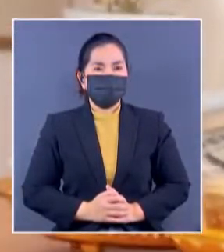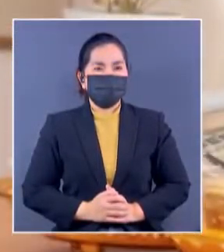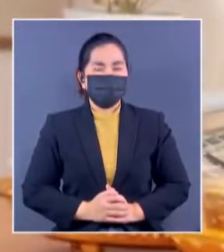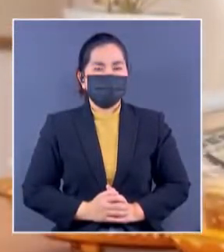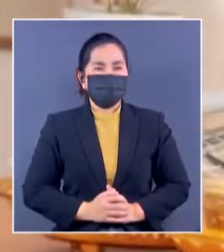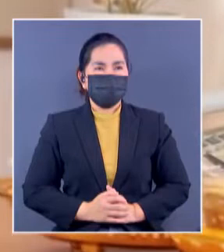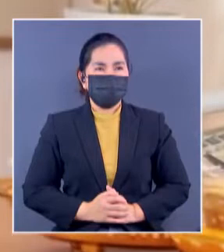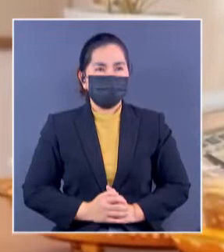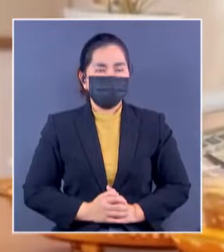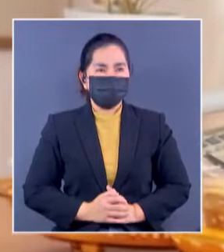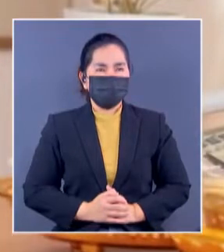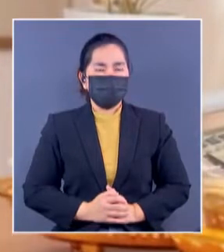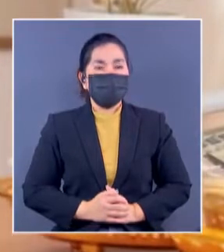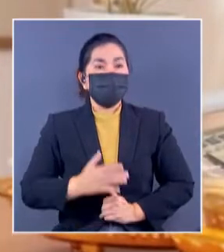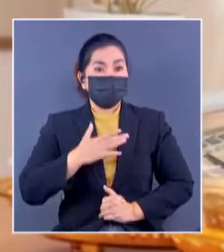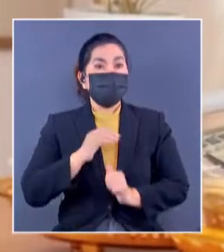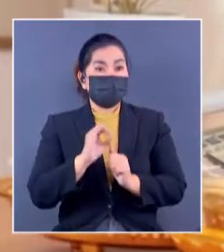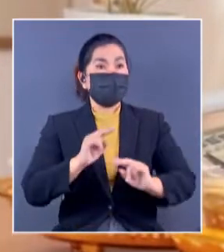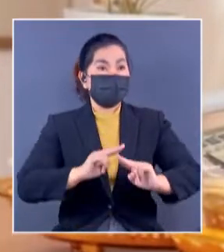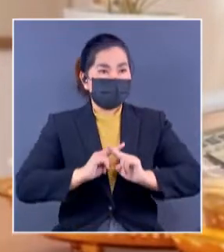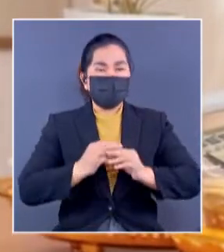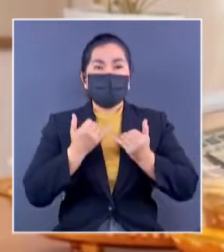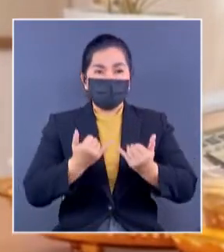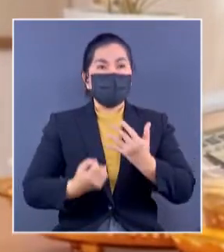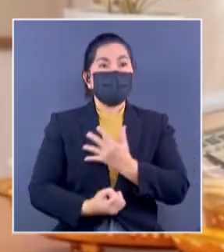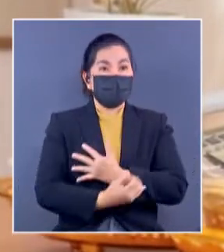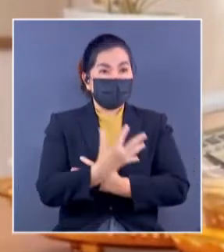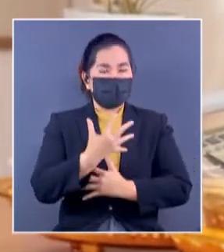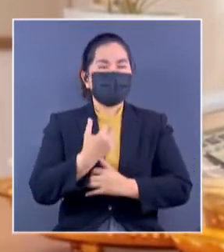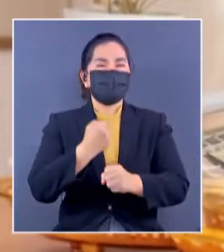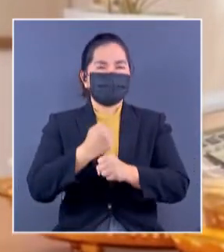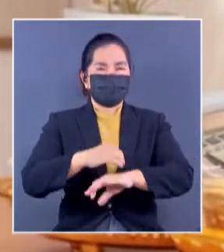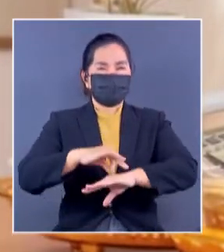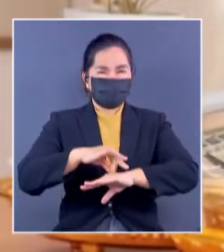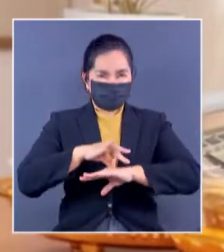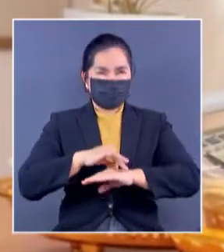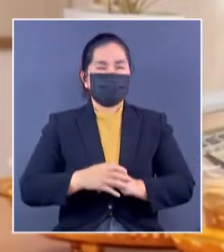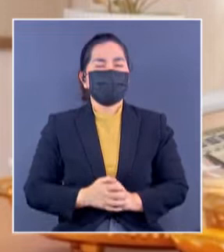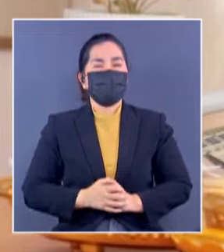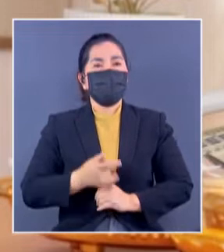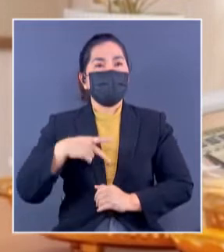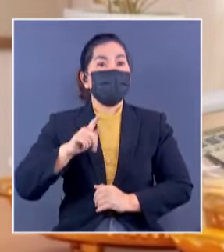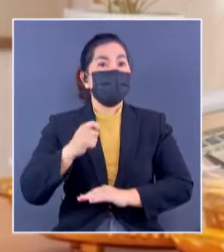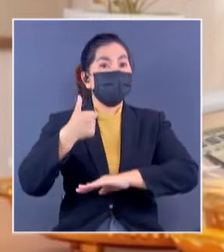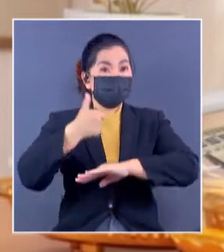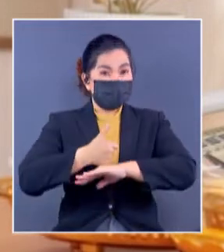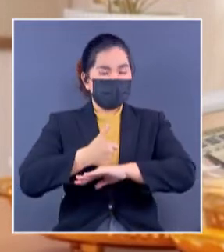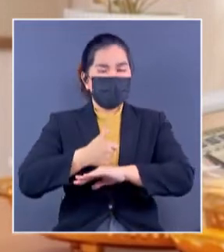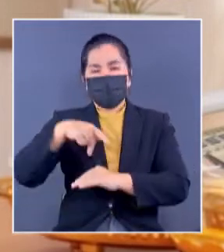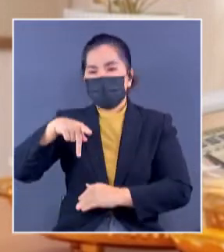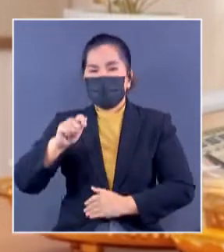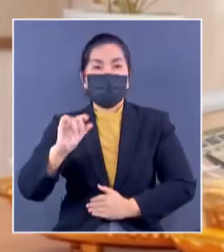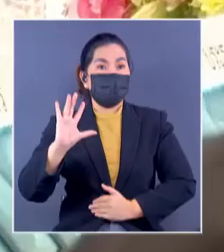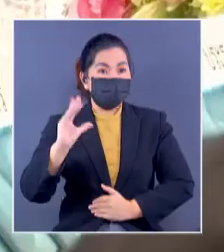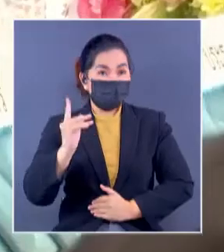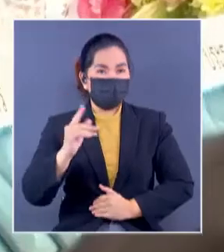ผมกฤษณาสมประสงค์นะครับวันนี้นั้นได้มีโอกาสเข้ามาดำรงตำแหน่งในฐานะผู้อำนวยการสถาบันพัฒนาองค์กร